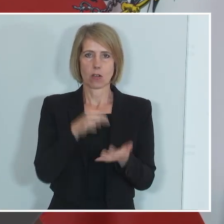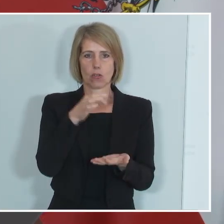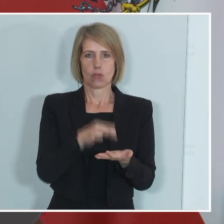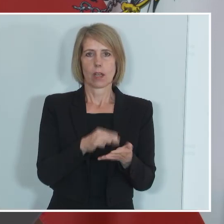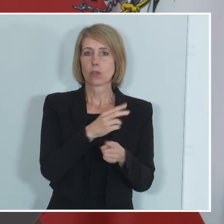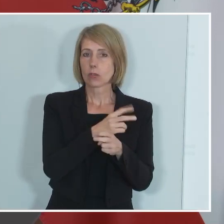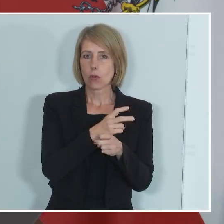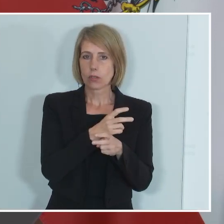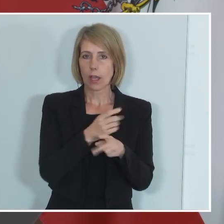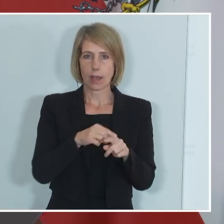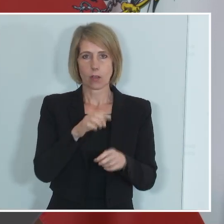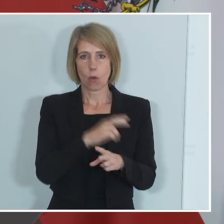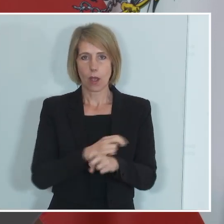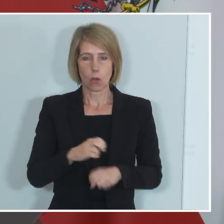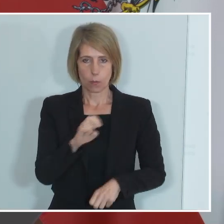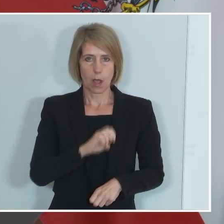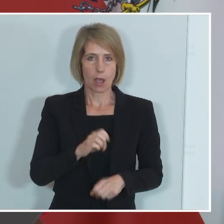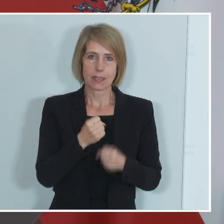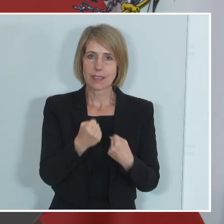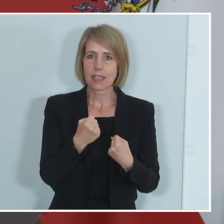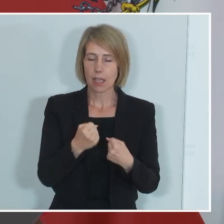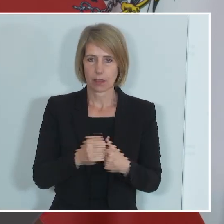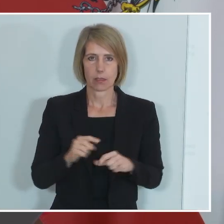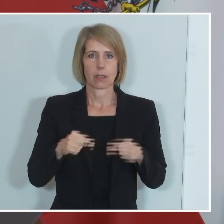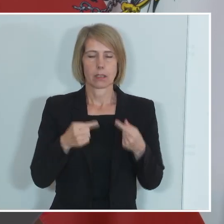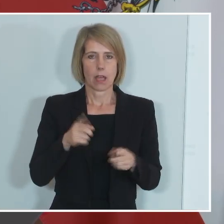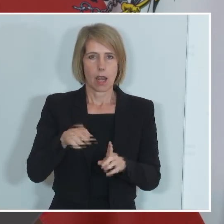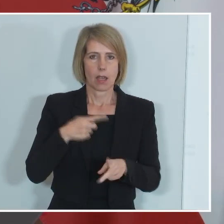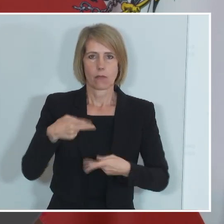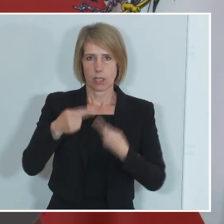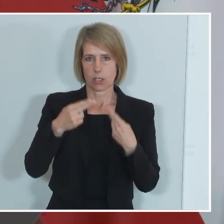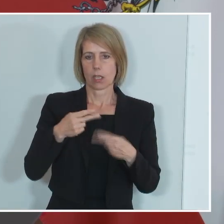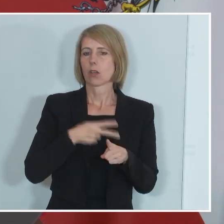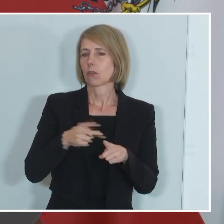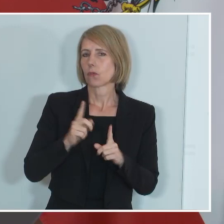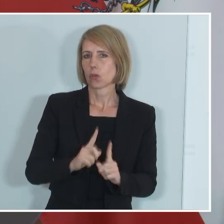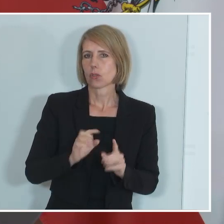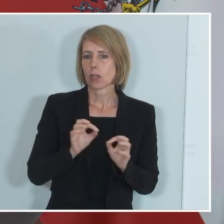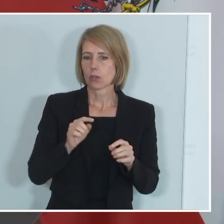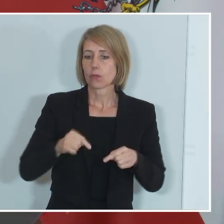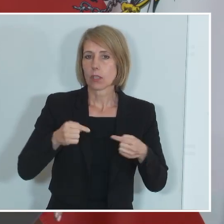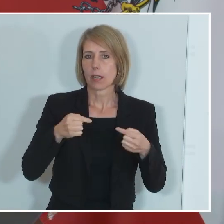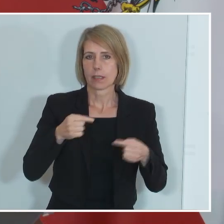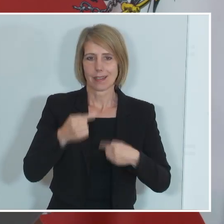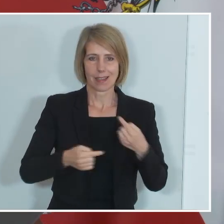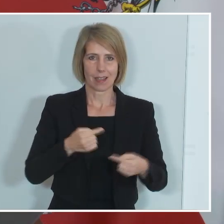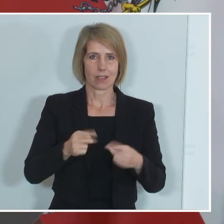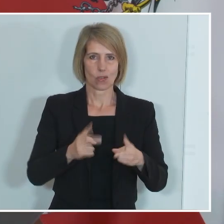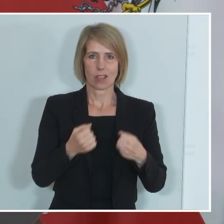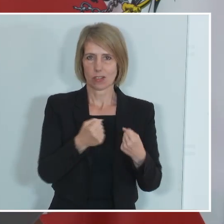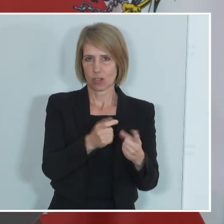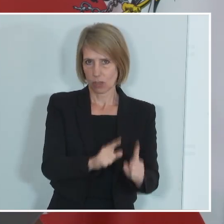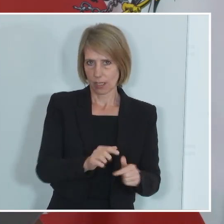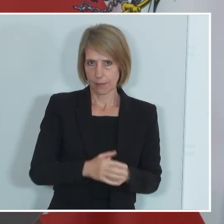und Europa zu sichern, damit langfristig auch unser Wohlstand für die nächsten Generationen gesichert sein kann.